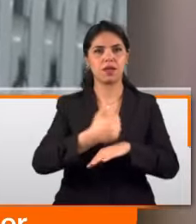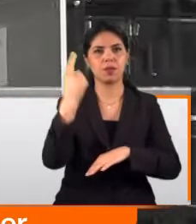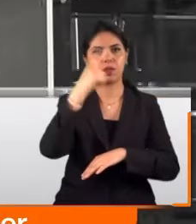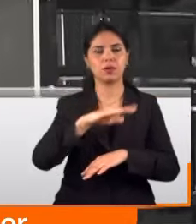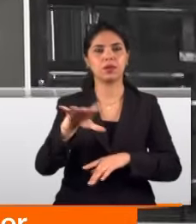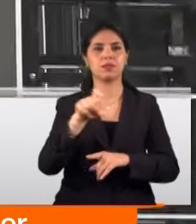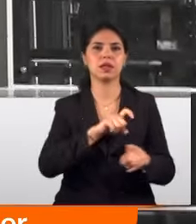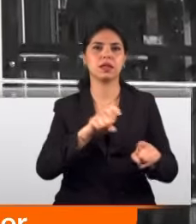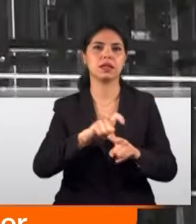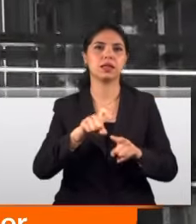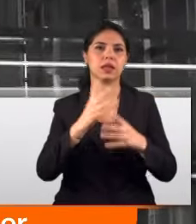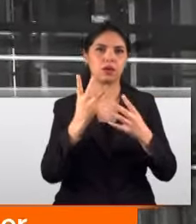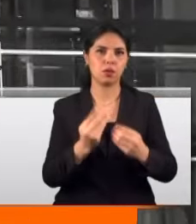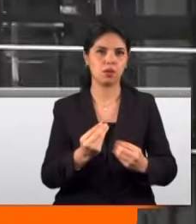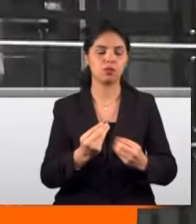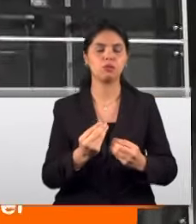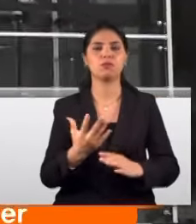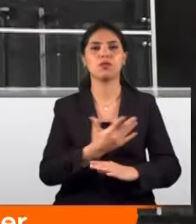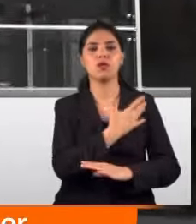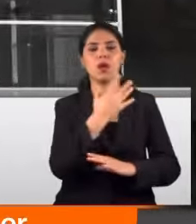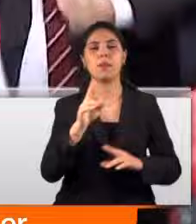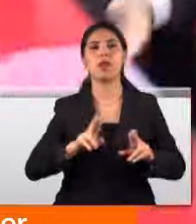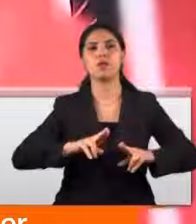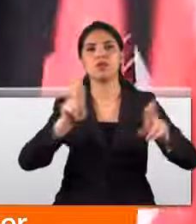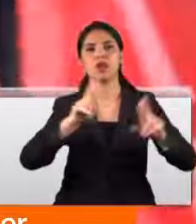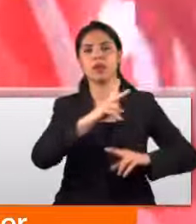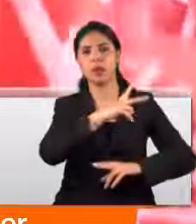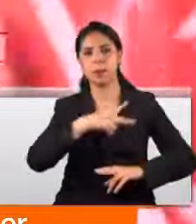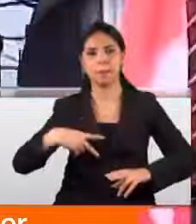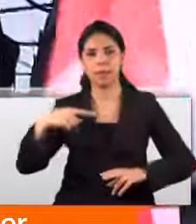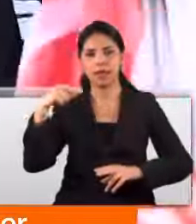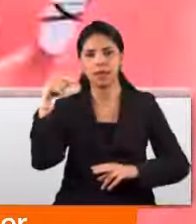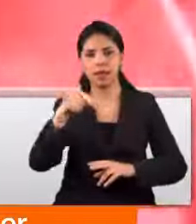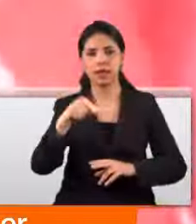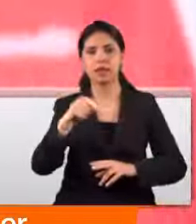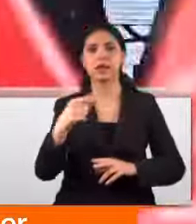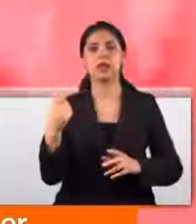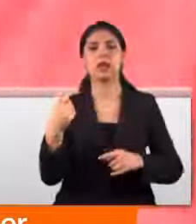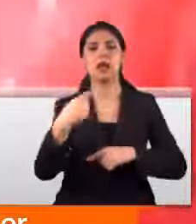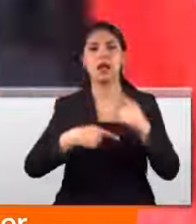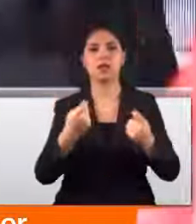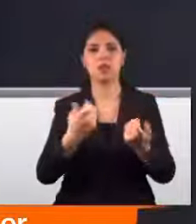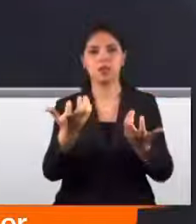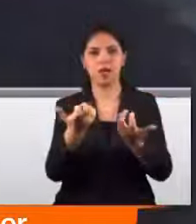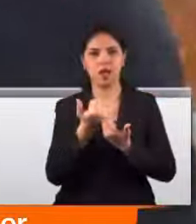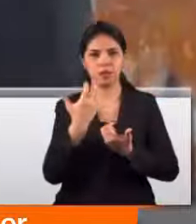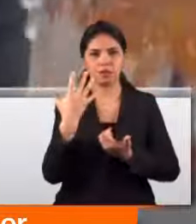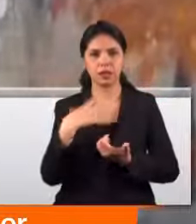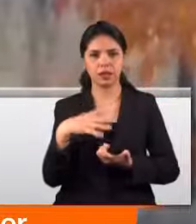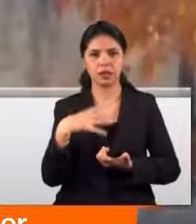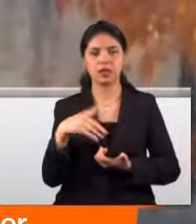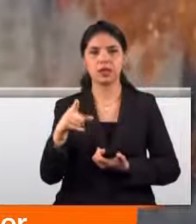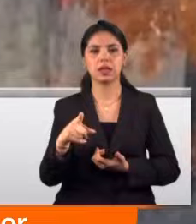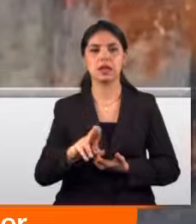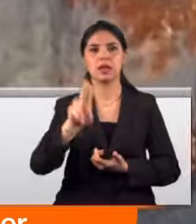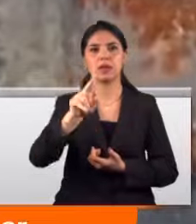oldu. CHP'li Çanakkale Belediyesi'nde ise yakınlarını işe almak isteyen yeni başkan Muharrem Erkek mesaisine